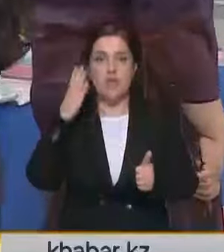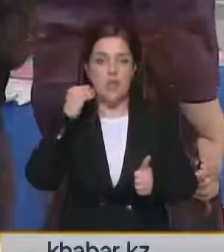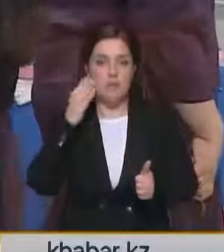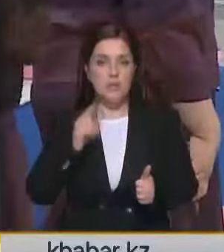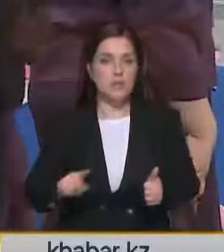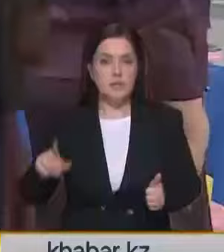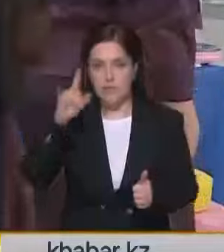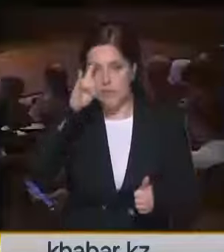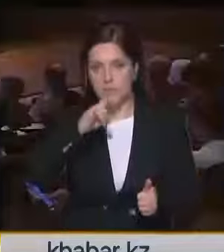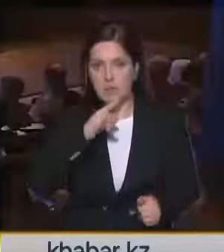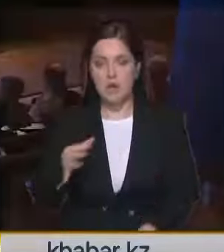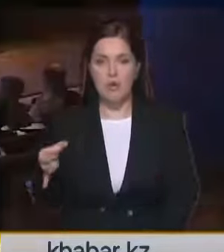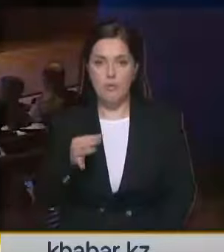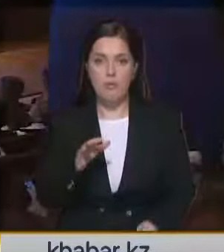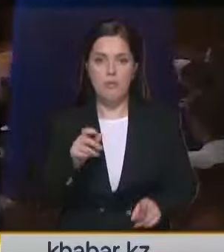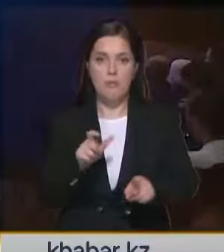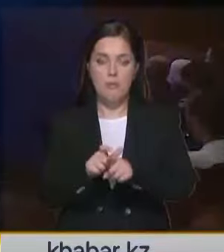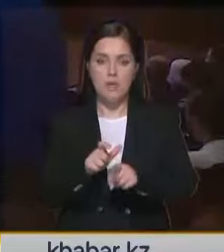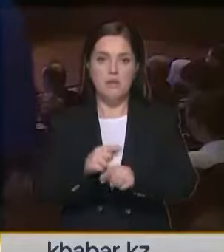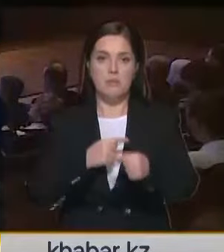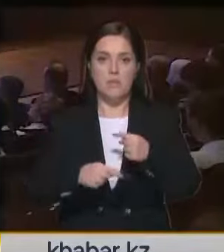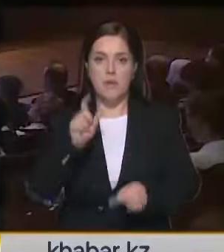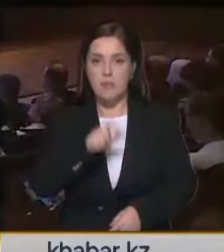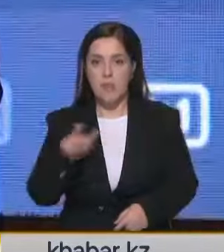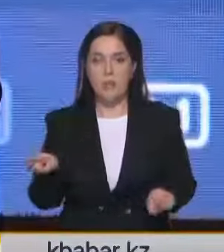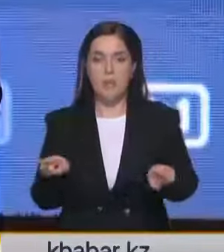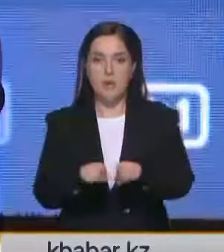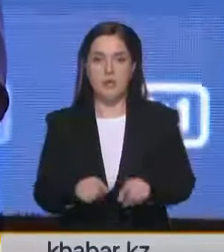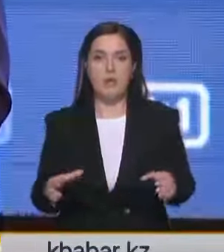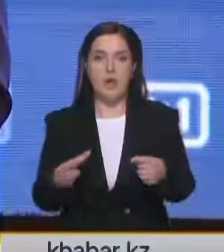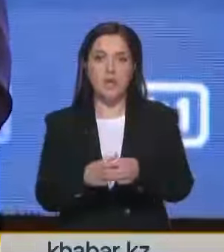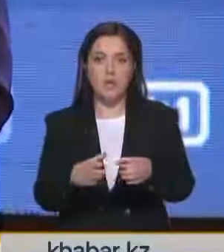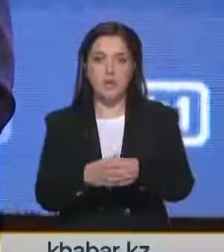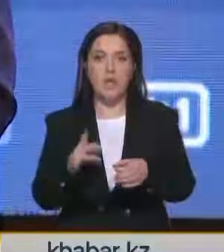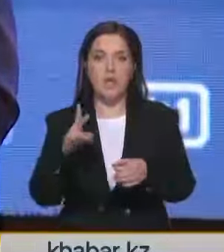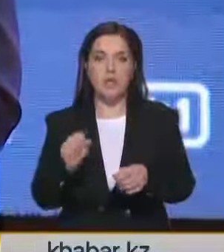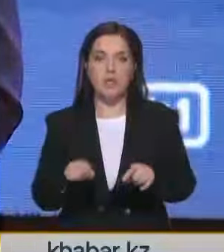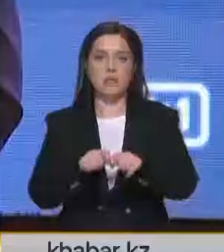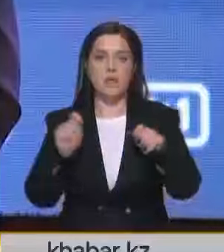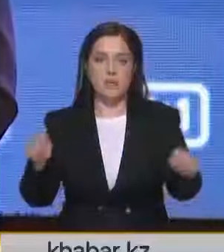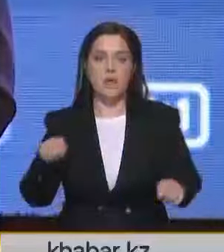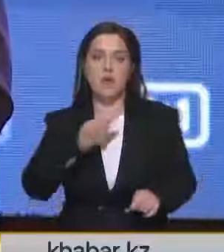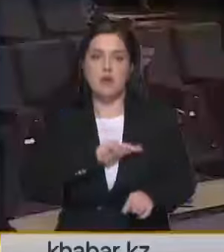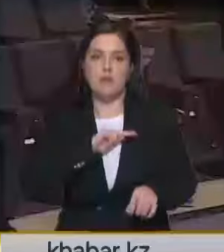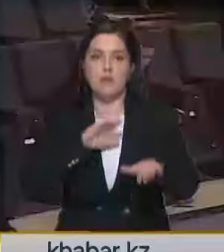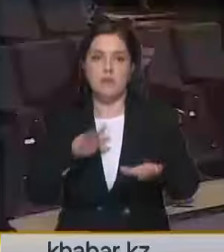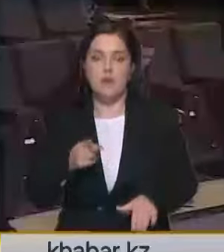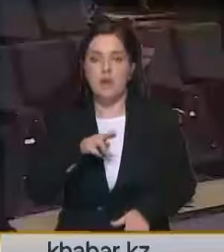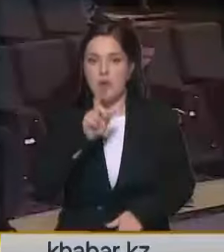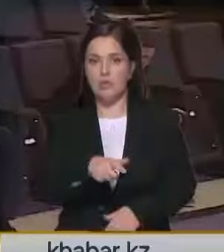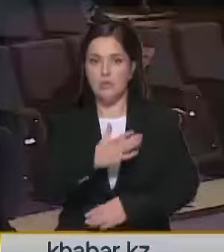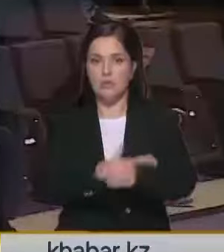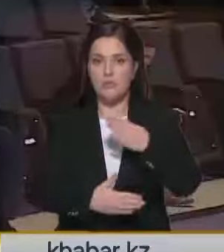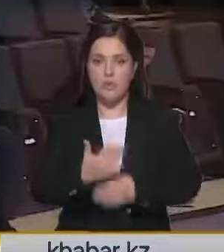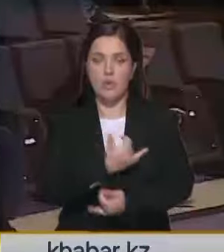следует Алматы и Западно-Казахстанская область. По словам предпринимателей, подобные организации ориентированы на создание рабочих мест для людей с